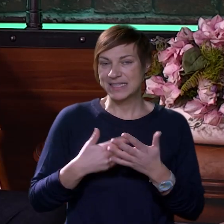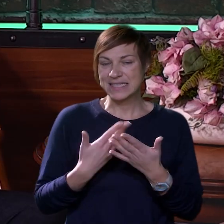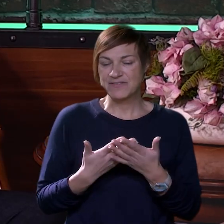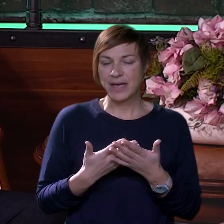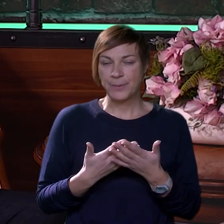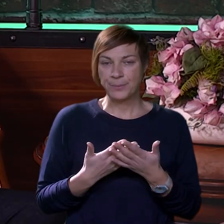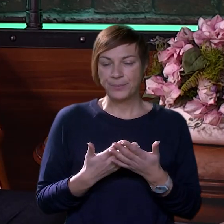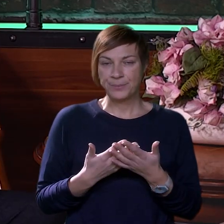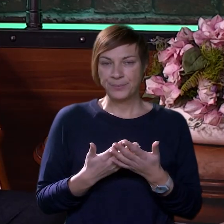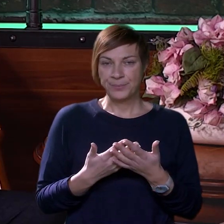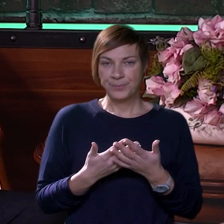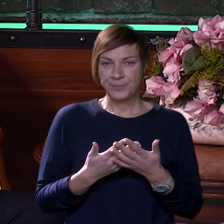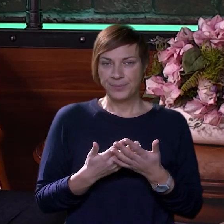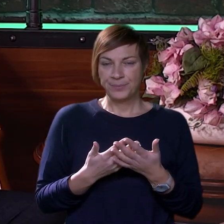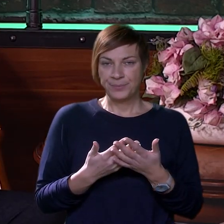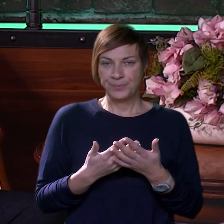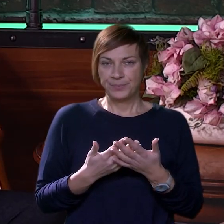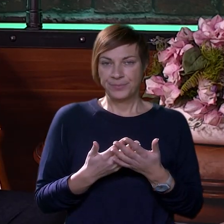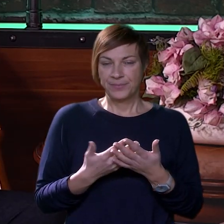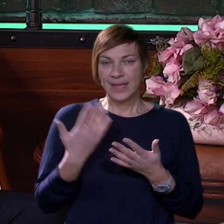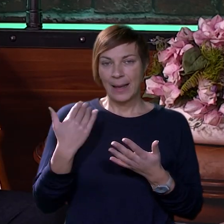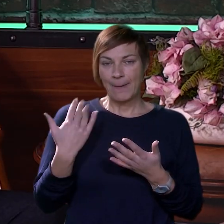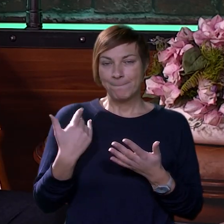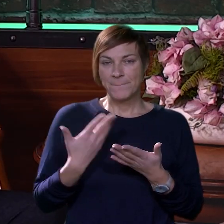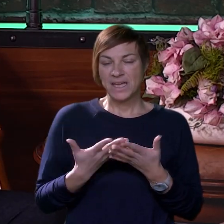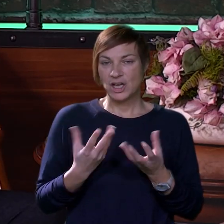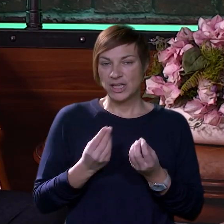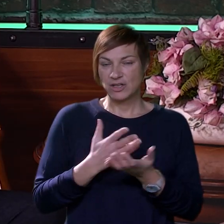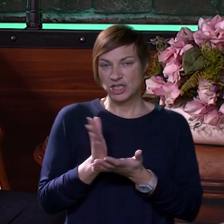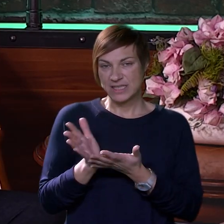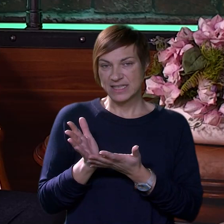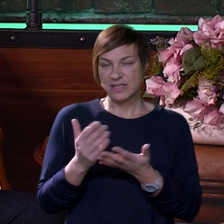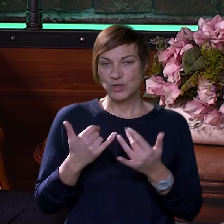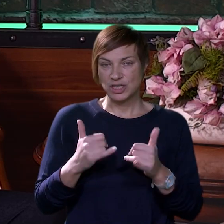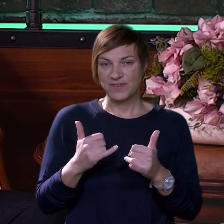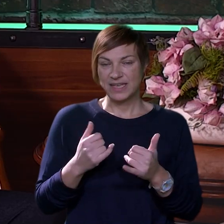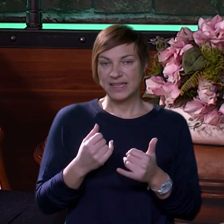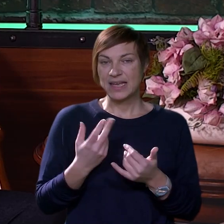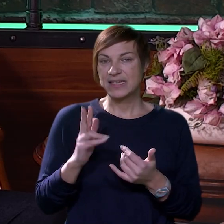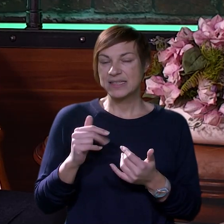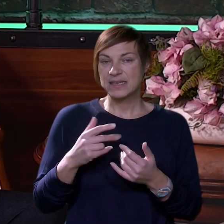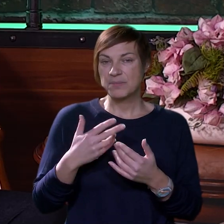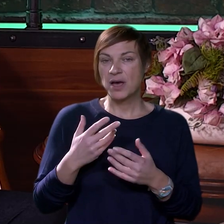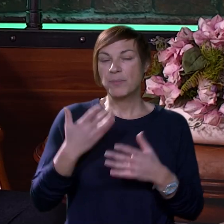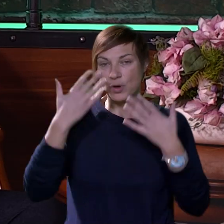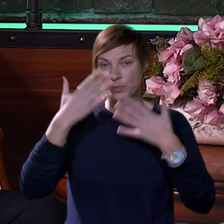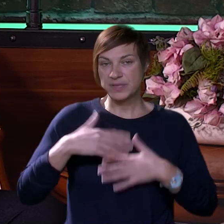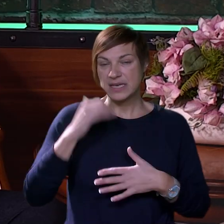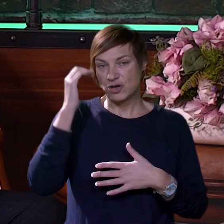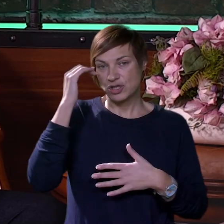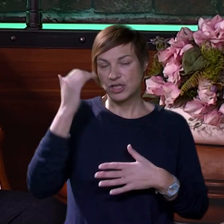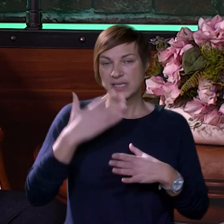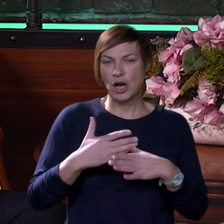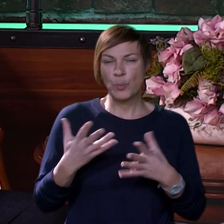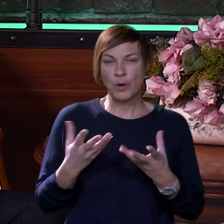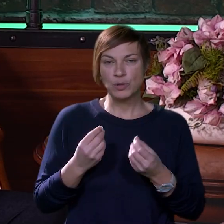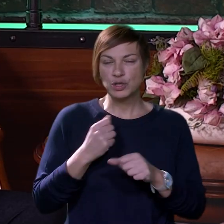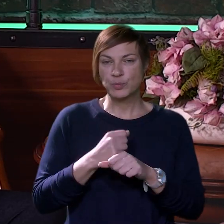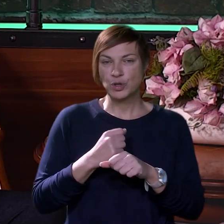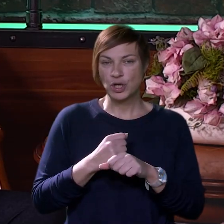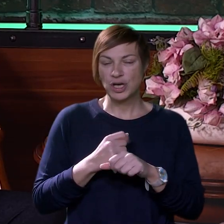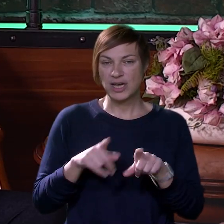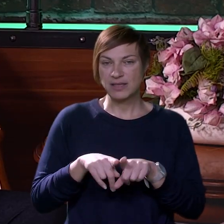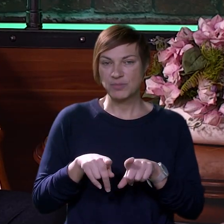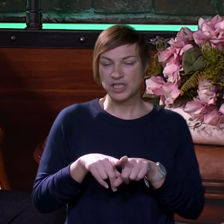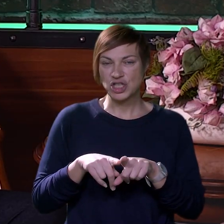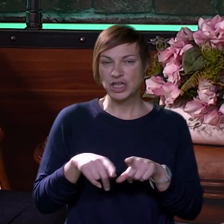Mm-hmm. Tako da je bilo takvih dosta slučajeva. I dan danas mi imamo tu psihosocijalnu pomoć. Puno